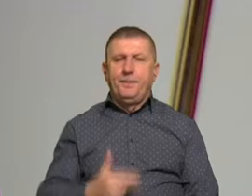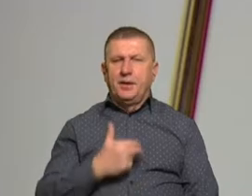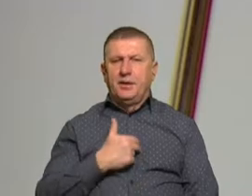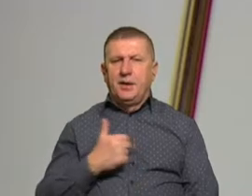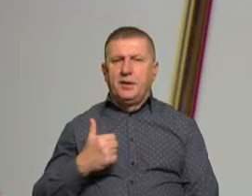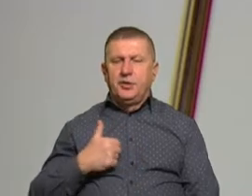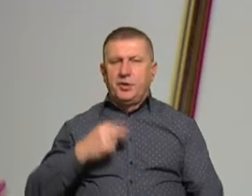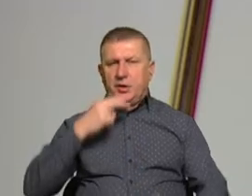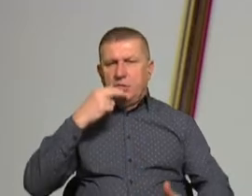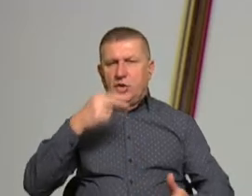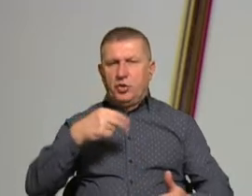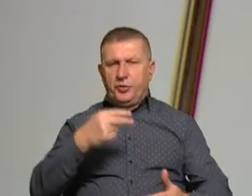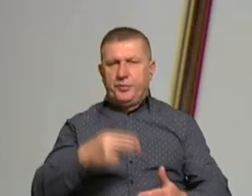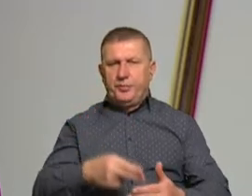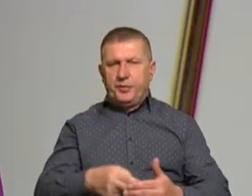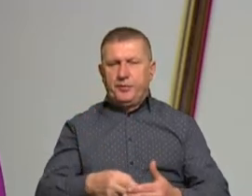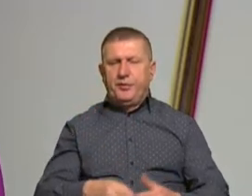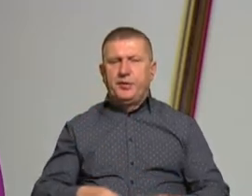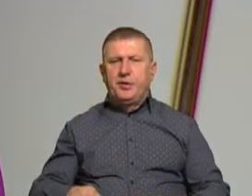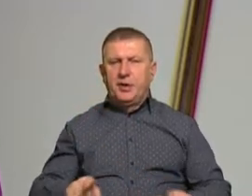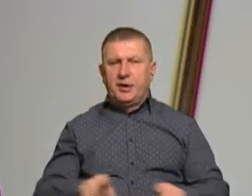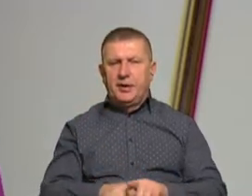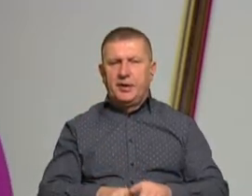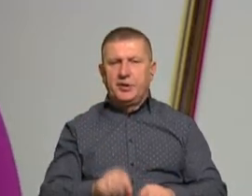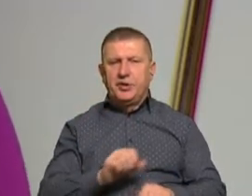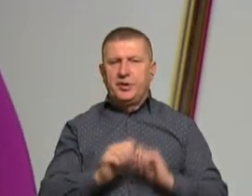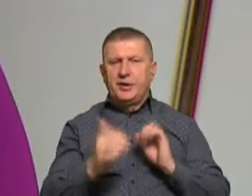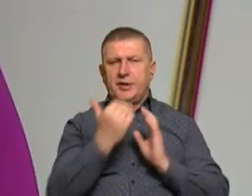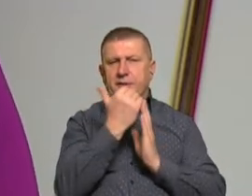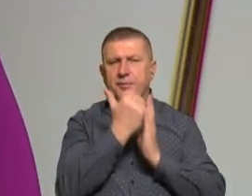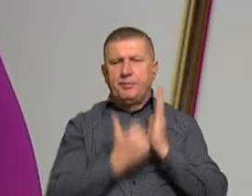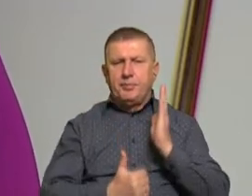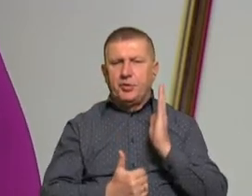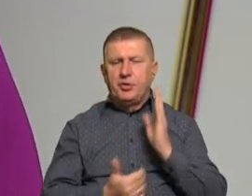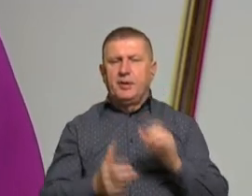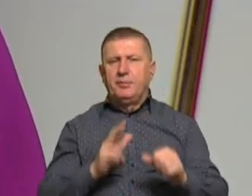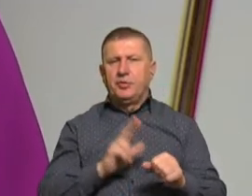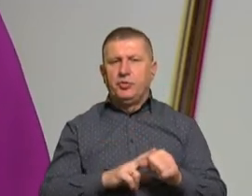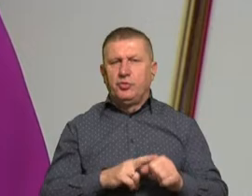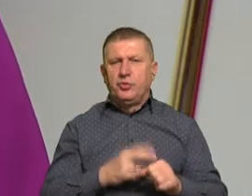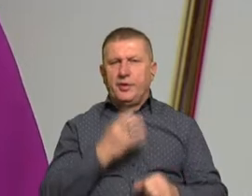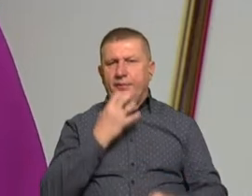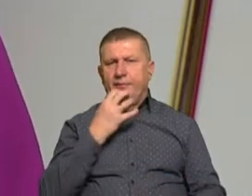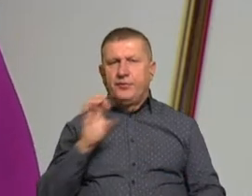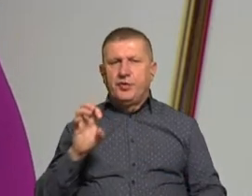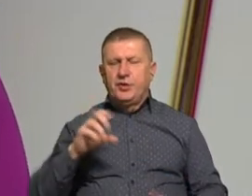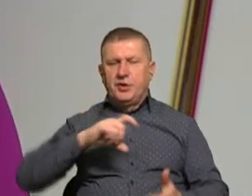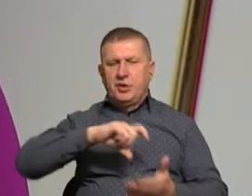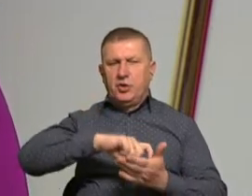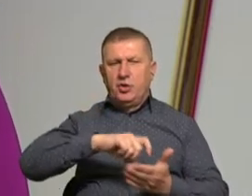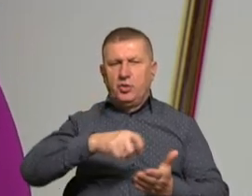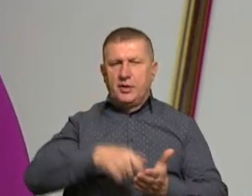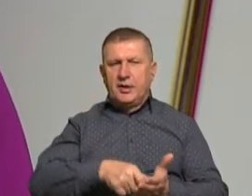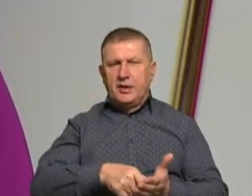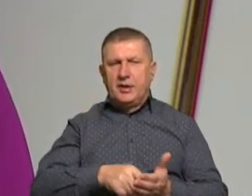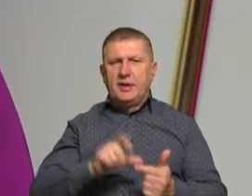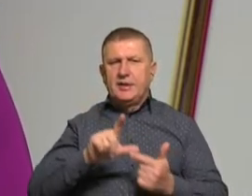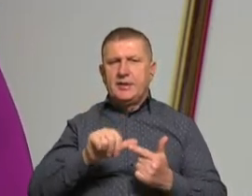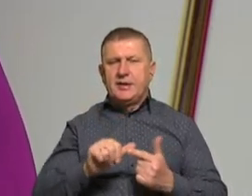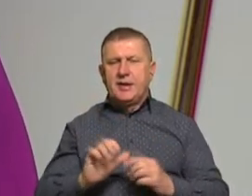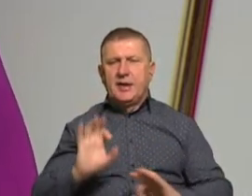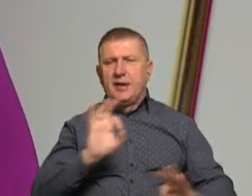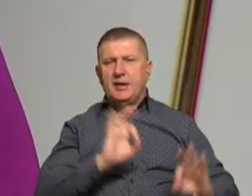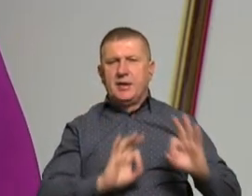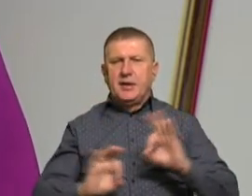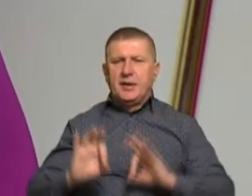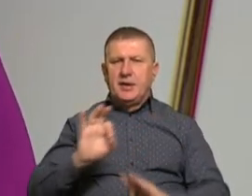Nasza odpowiedź to też jest program tutaj, który się pojawił wcześniej. Lokal za remont.